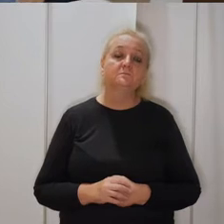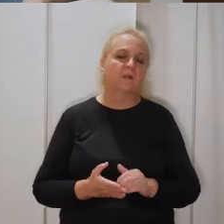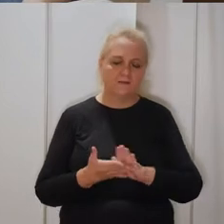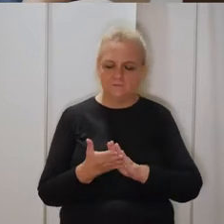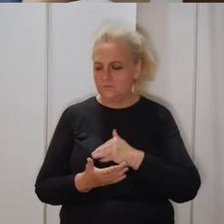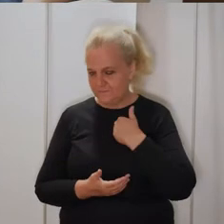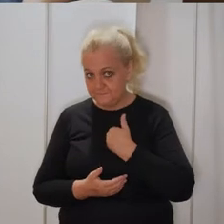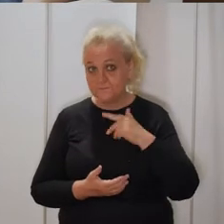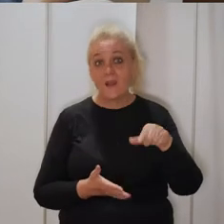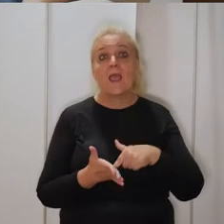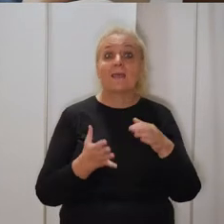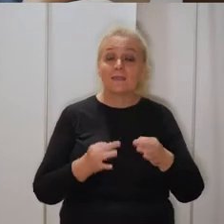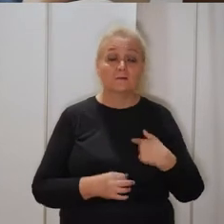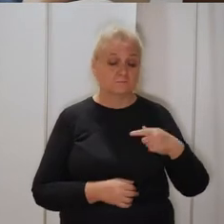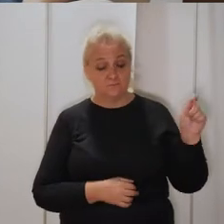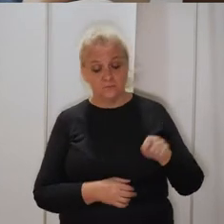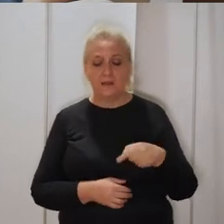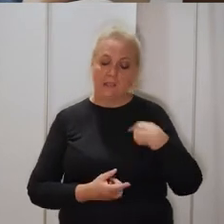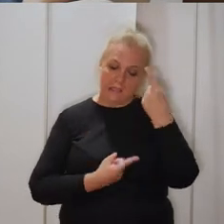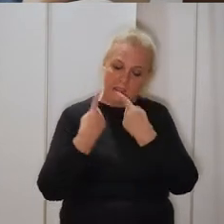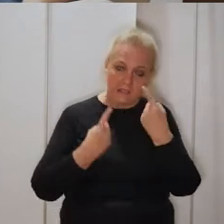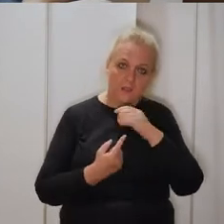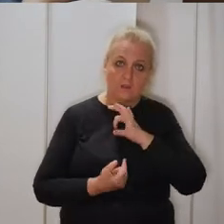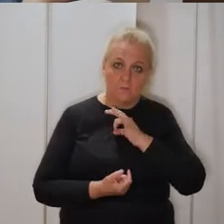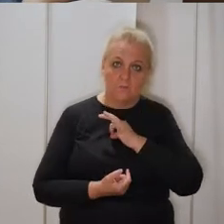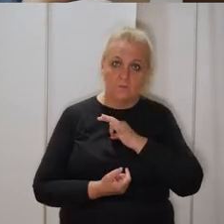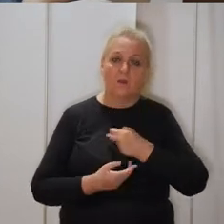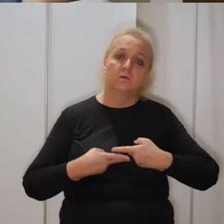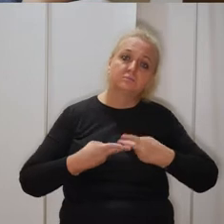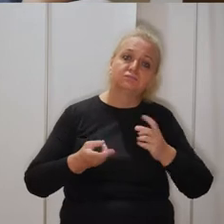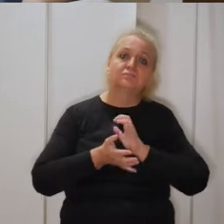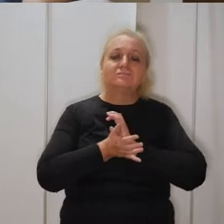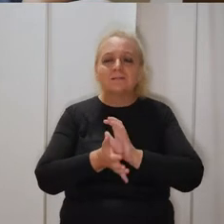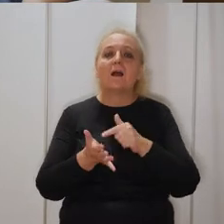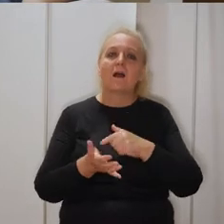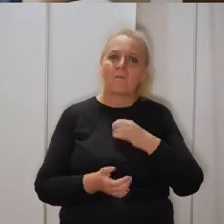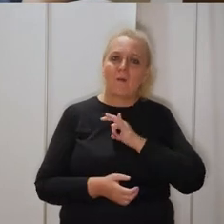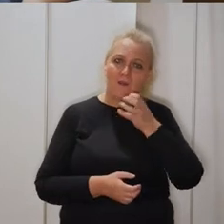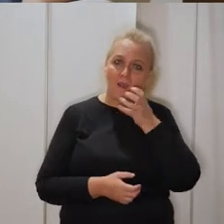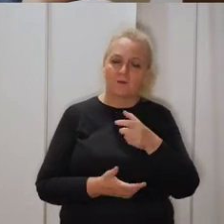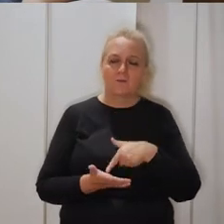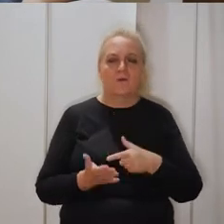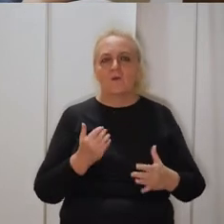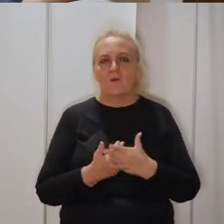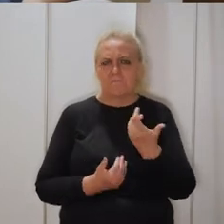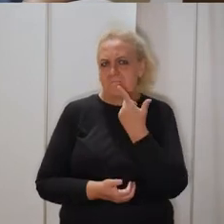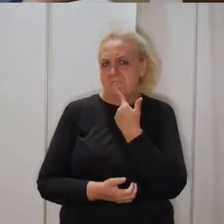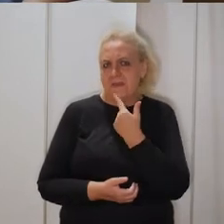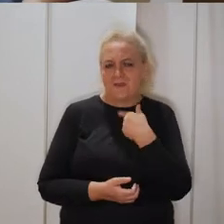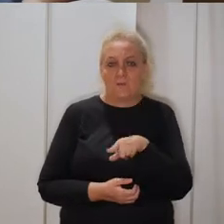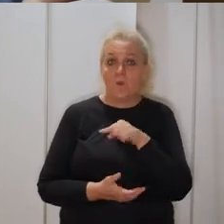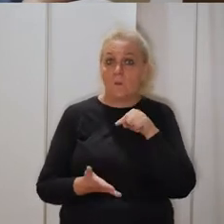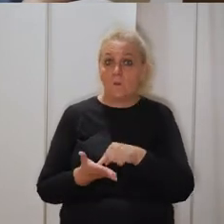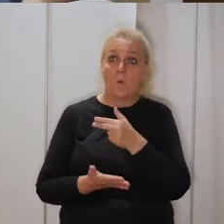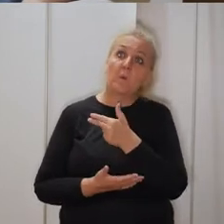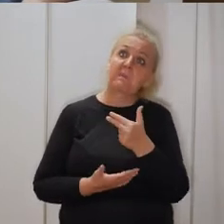Przepraszam. Kiedy jechałam tutaj i zaczęłam się zastanawiać nad swoimi publikacjami autorskimi, okazało się, że ich strasznie mało i nie są to rzeczy, z